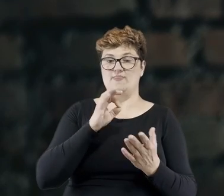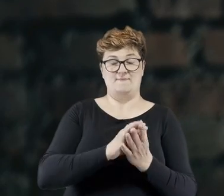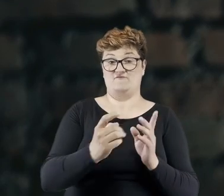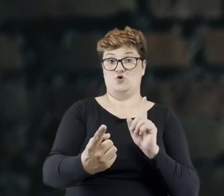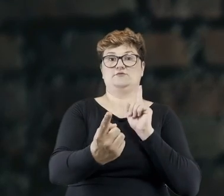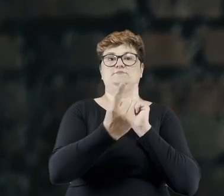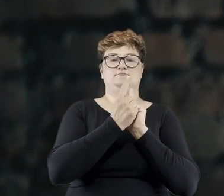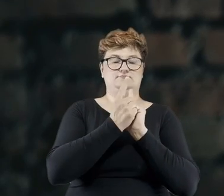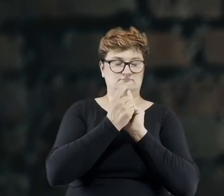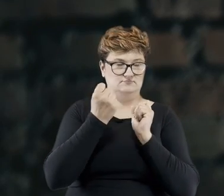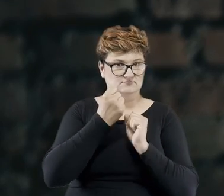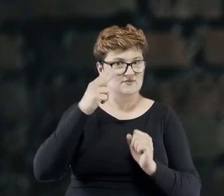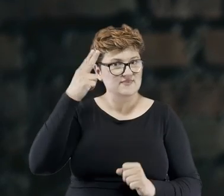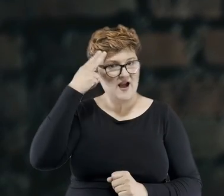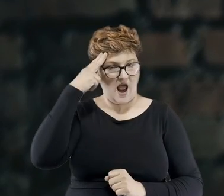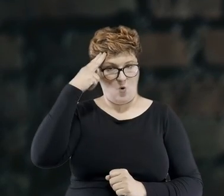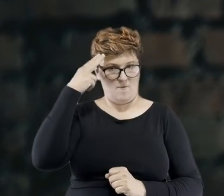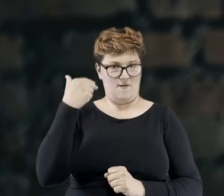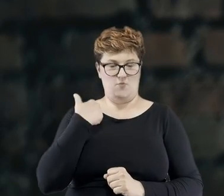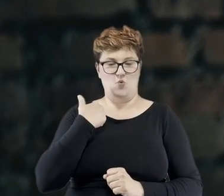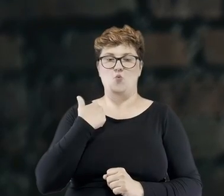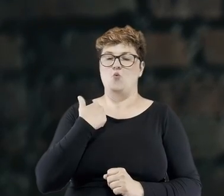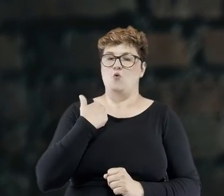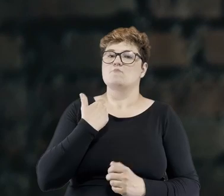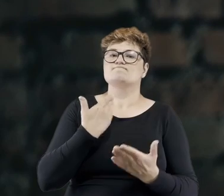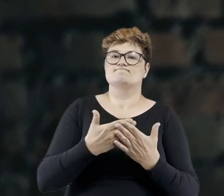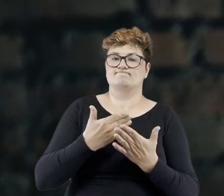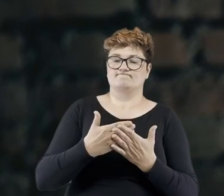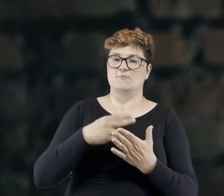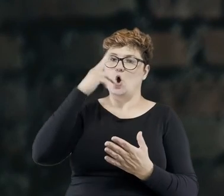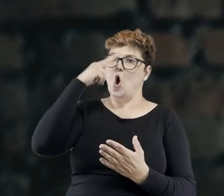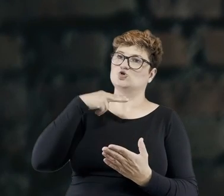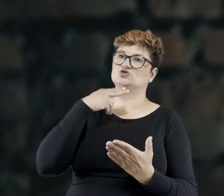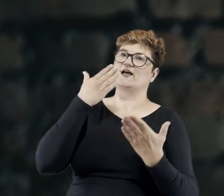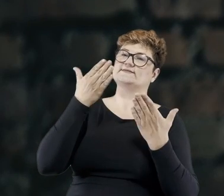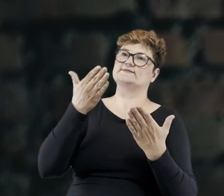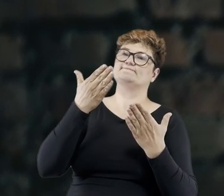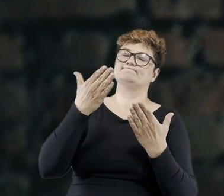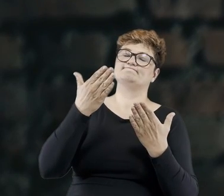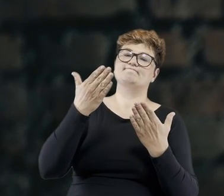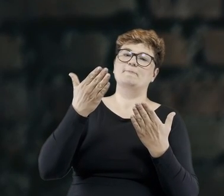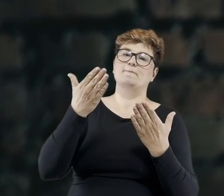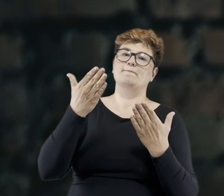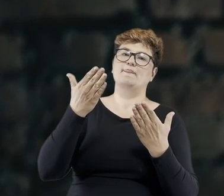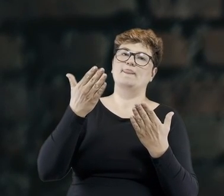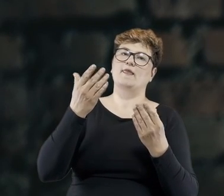z nim ją bardzo straumatyzowało, dlatego że to było takie spotkanie, no jakby on...